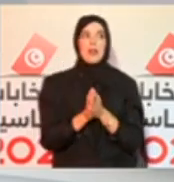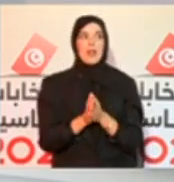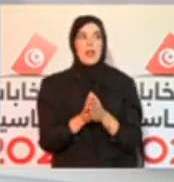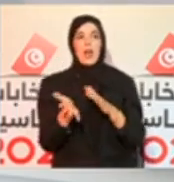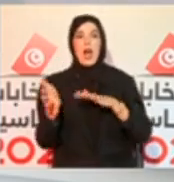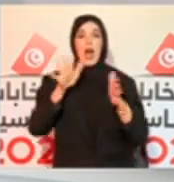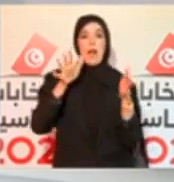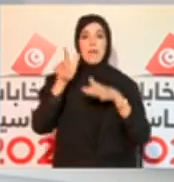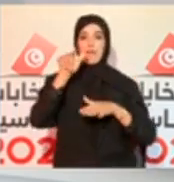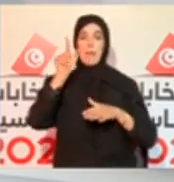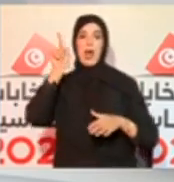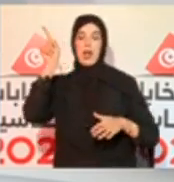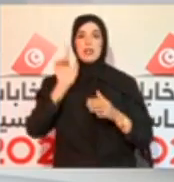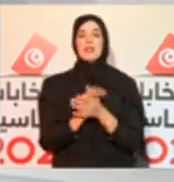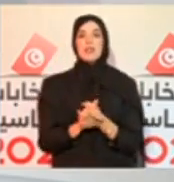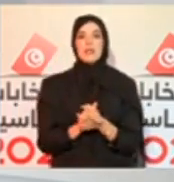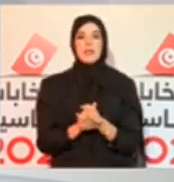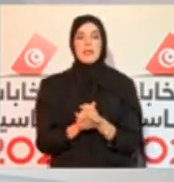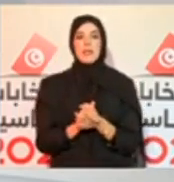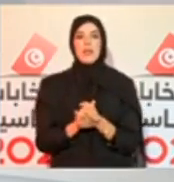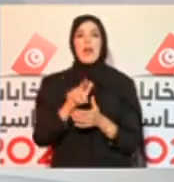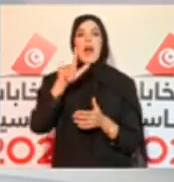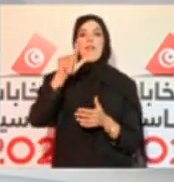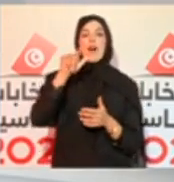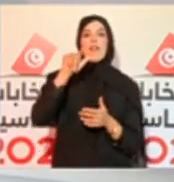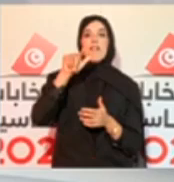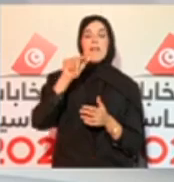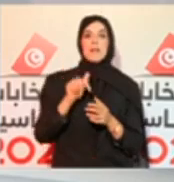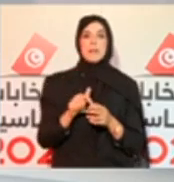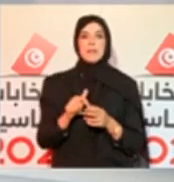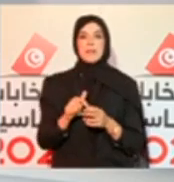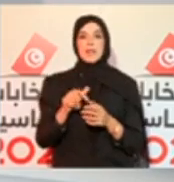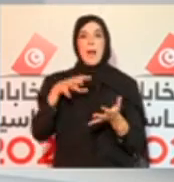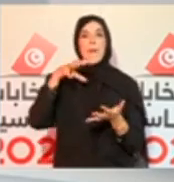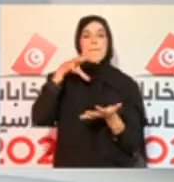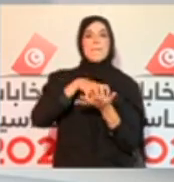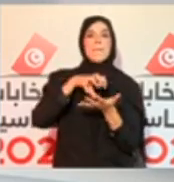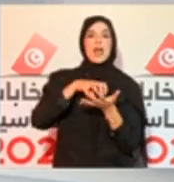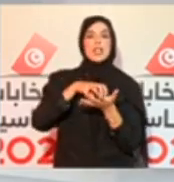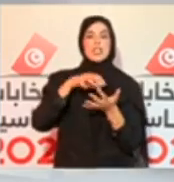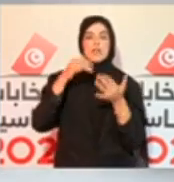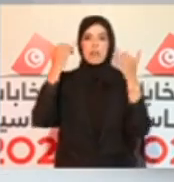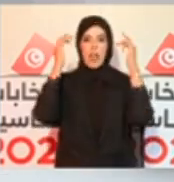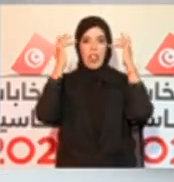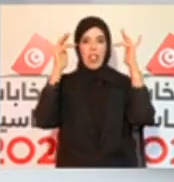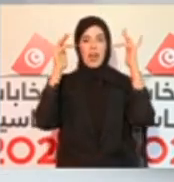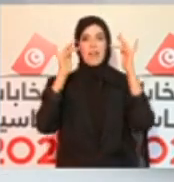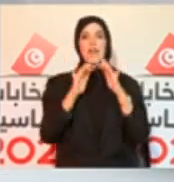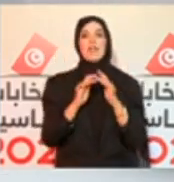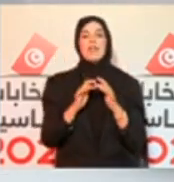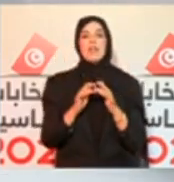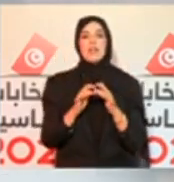الاغلبيه موجوده هون عننا في هنا في المركز الثقافي دار التونسي في